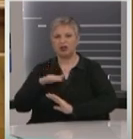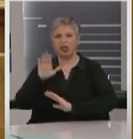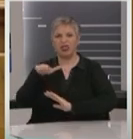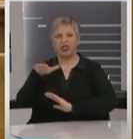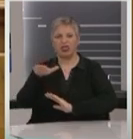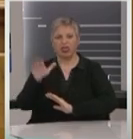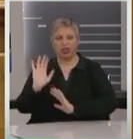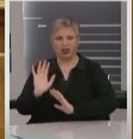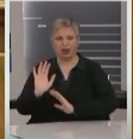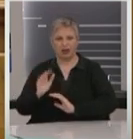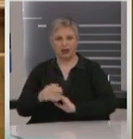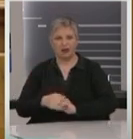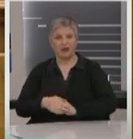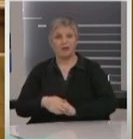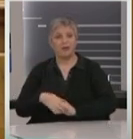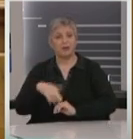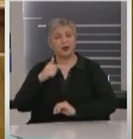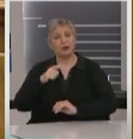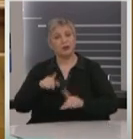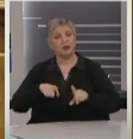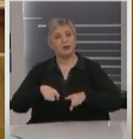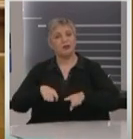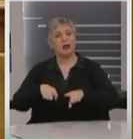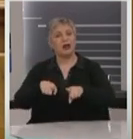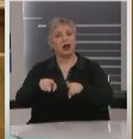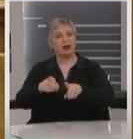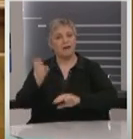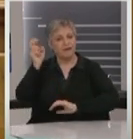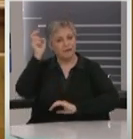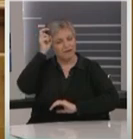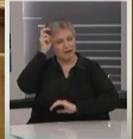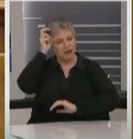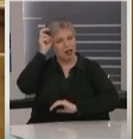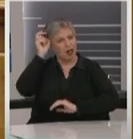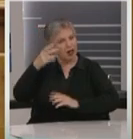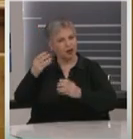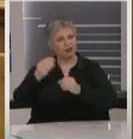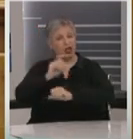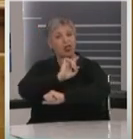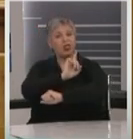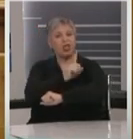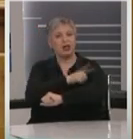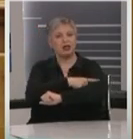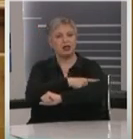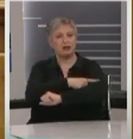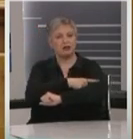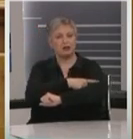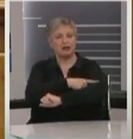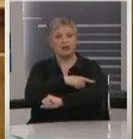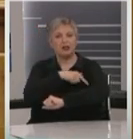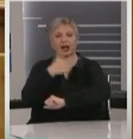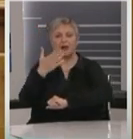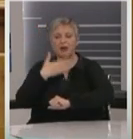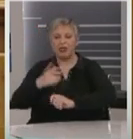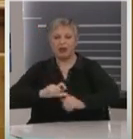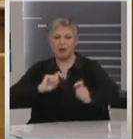πλειοψηφία. Όμως ταυτόχρονα η μνήμη είναι και δύναμη. Η δύναμη πίσω από κάθε μεγάλη